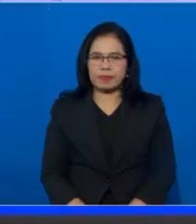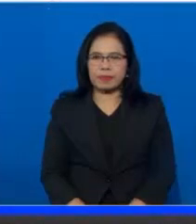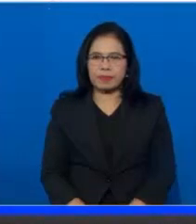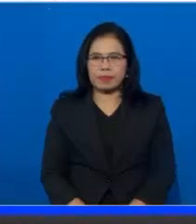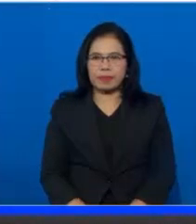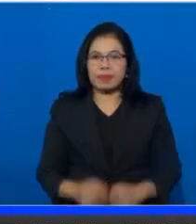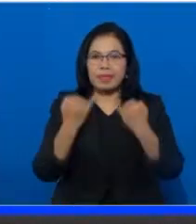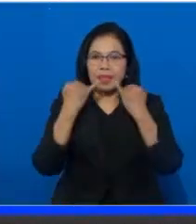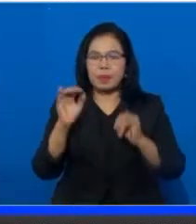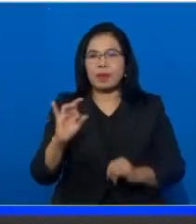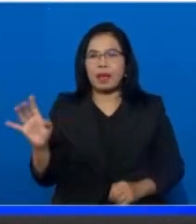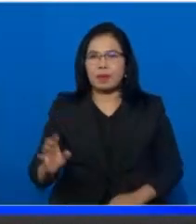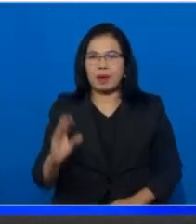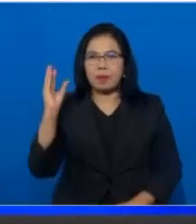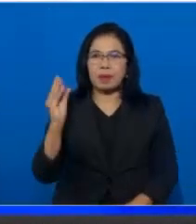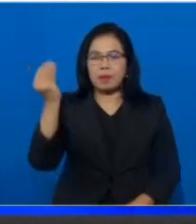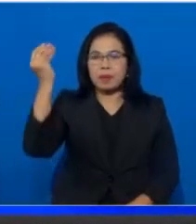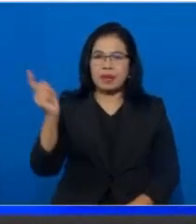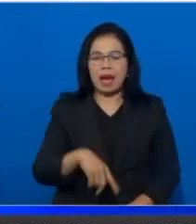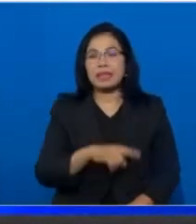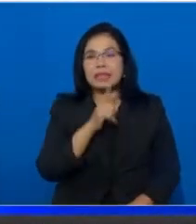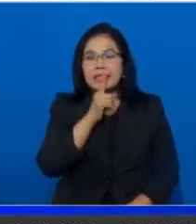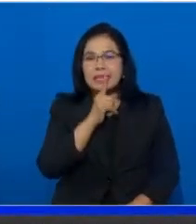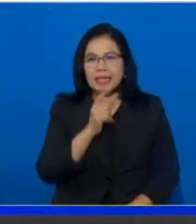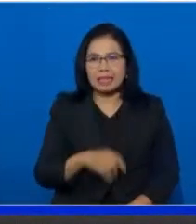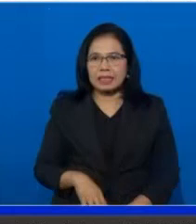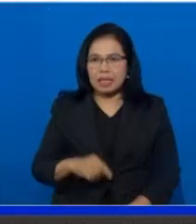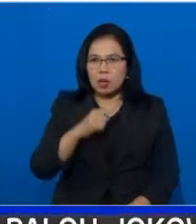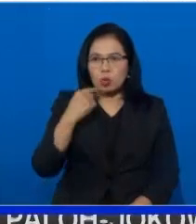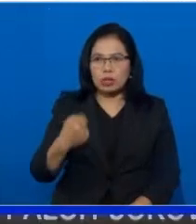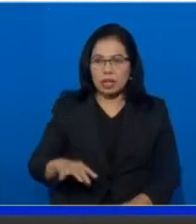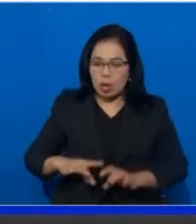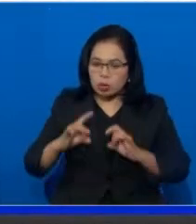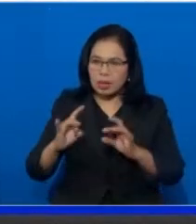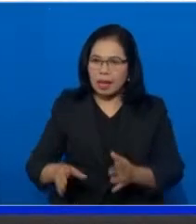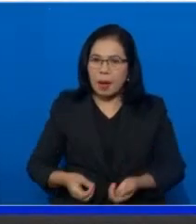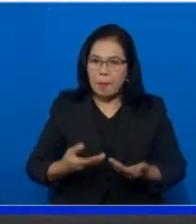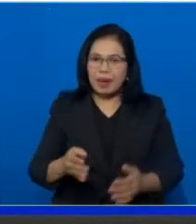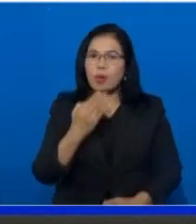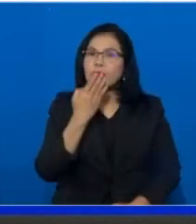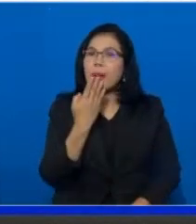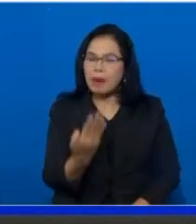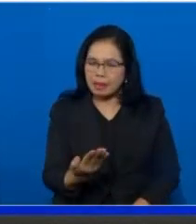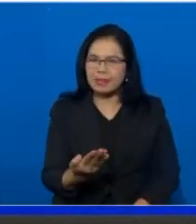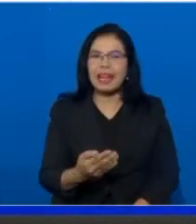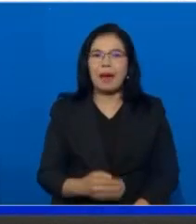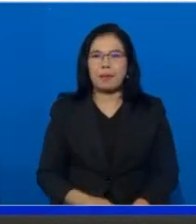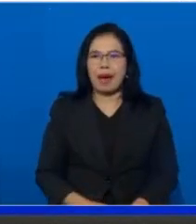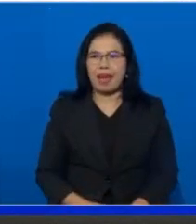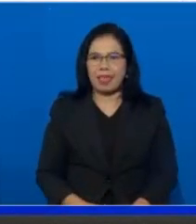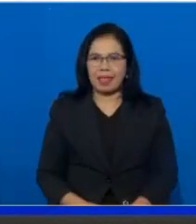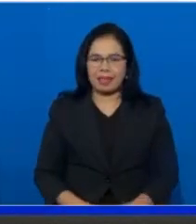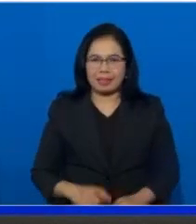Kita ke informasi lain. Para pemimpin dari Inggris, Rusia hingga Australia mengirimkan ucapan selamat kepada calon presiden nomor urut 2,